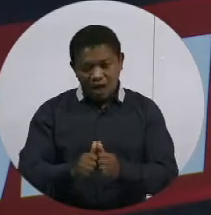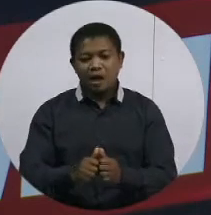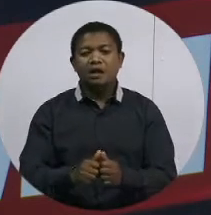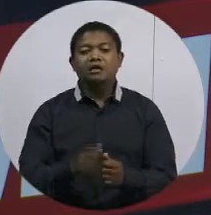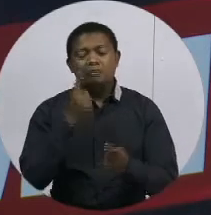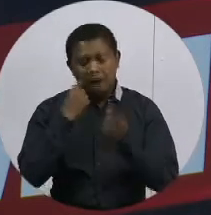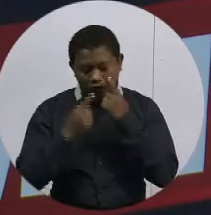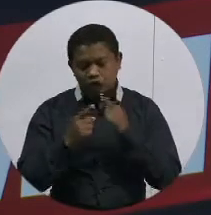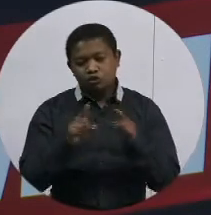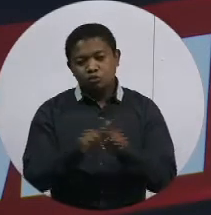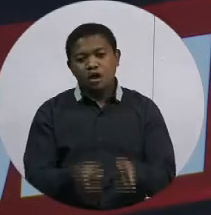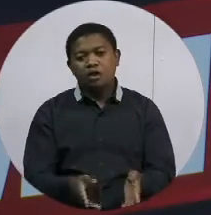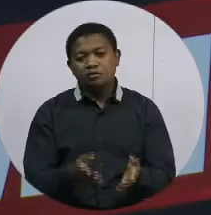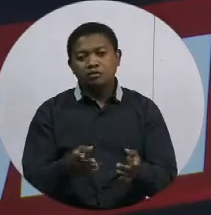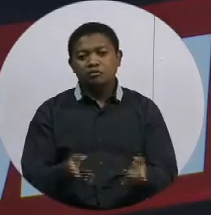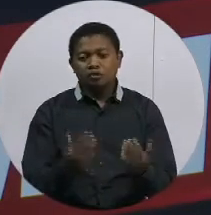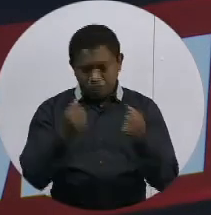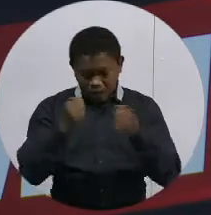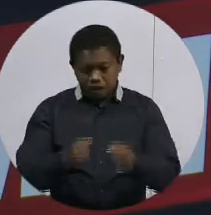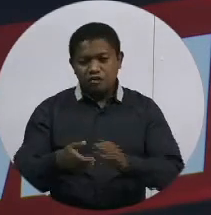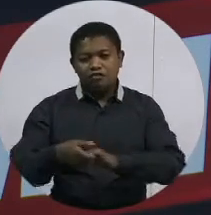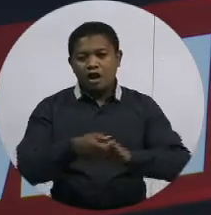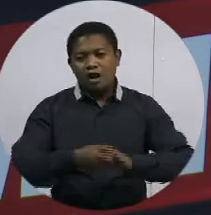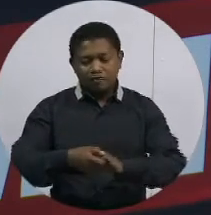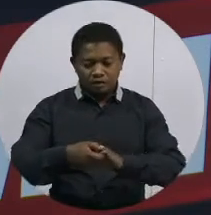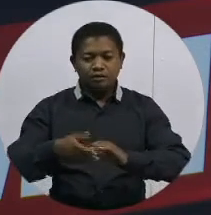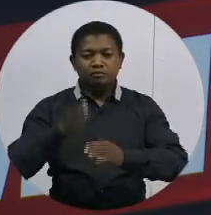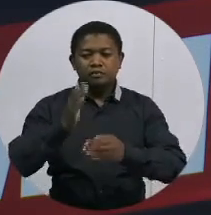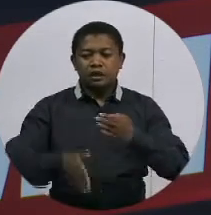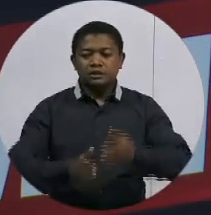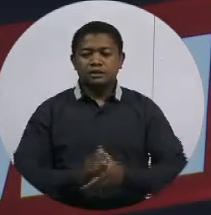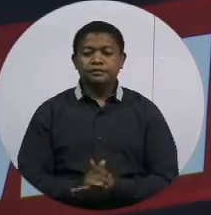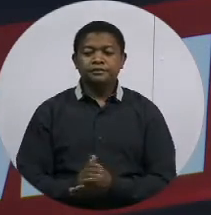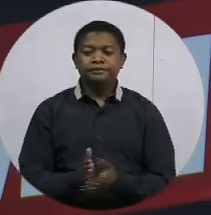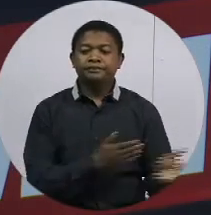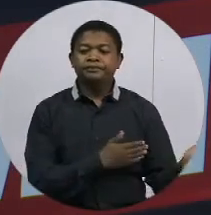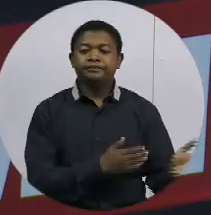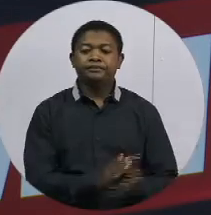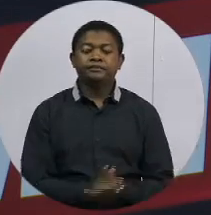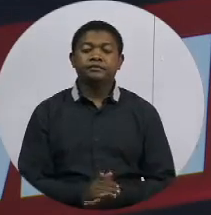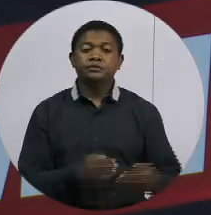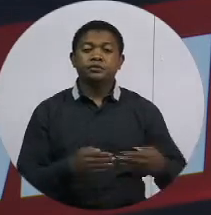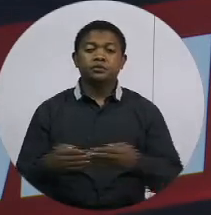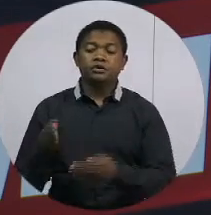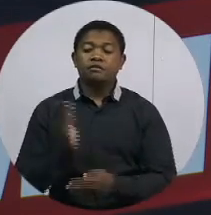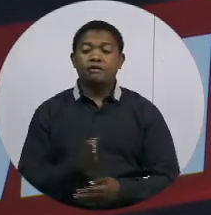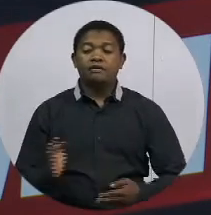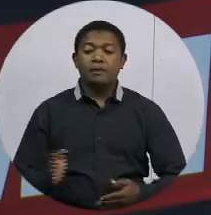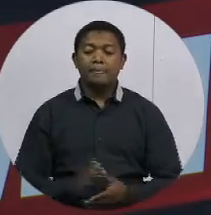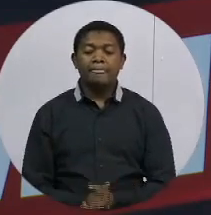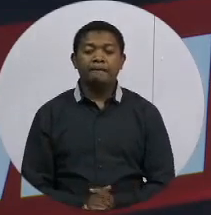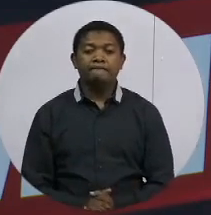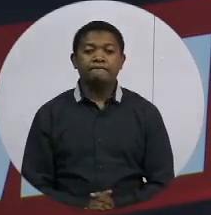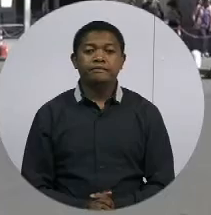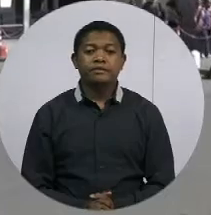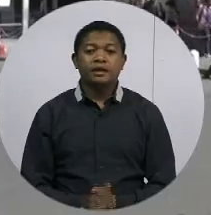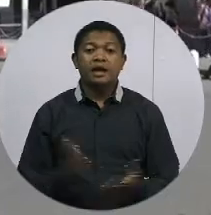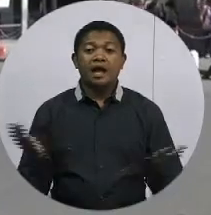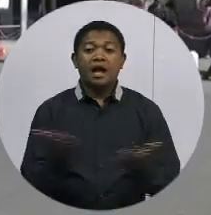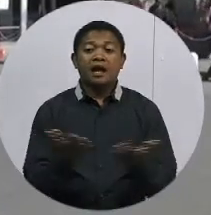ny fianakaviany maty ihany koa. Toizantsika ihany koa ny vaovao miato ny raharaham-pitsarana nanomboka